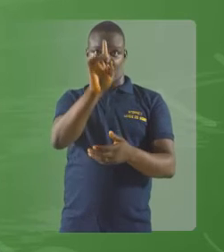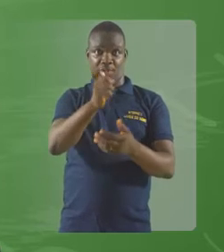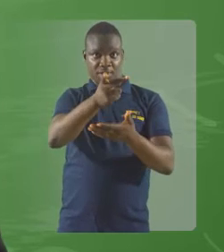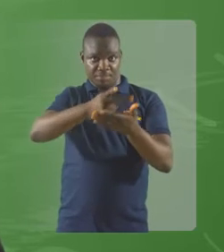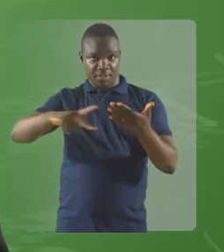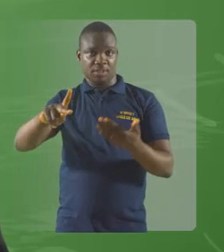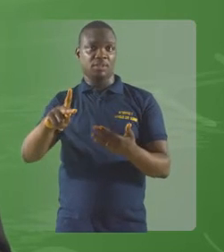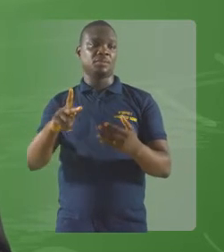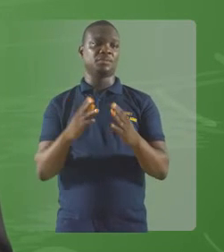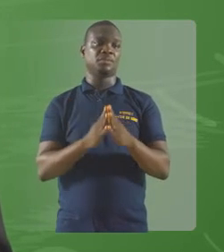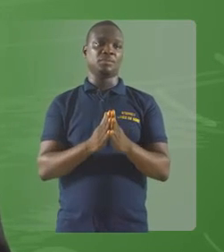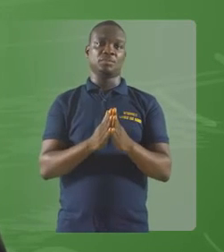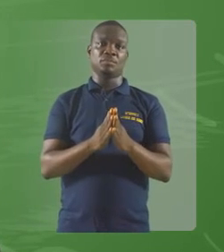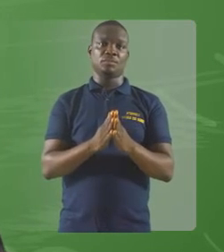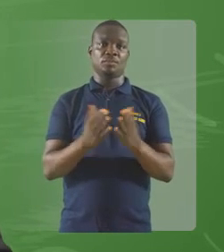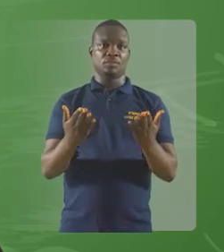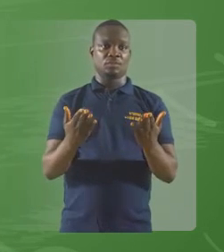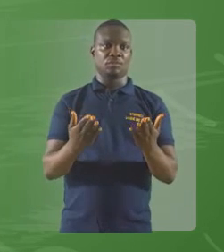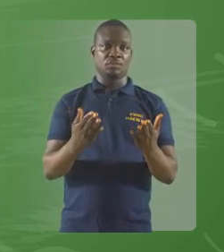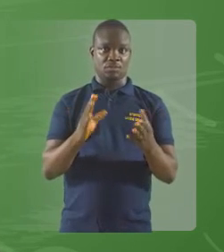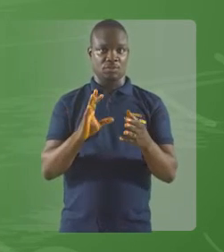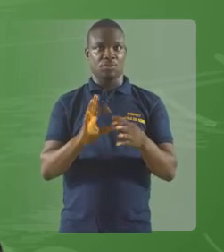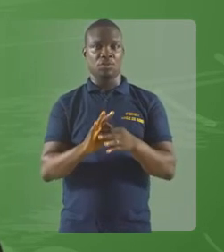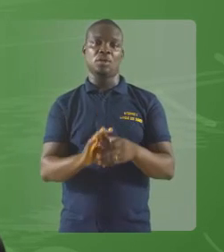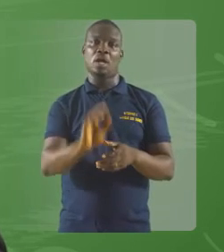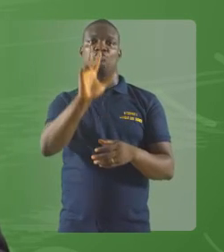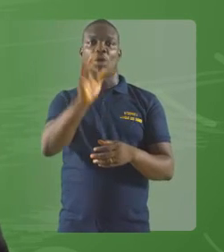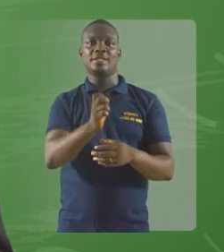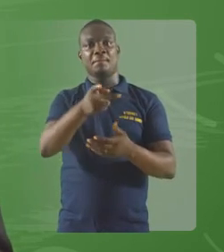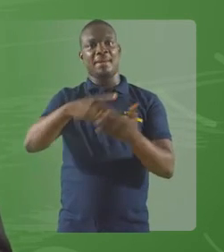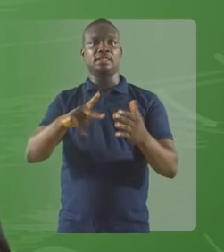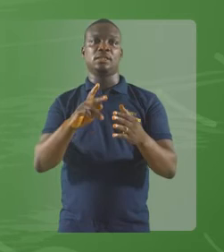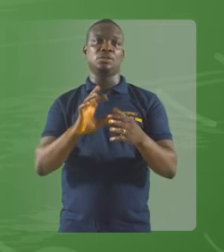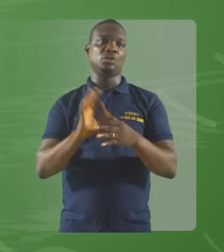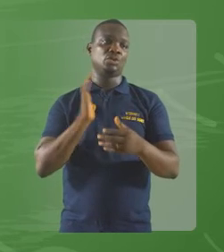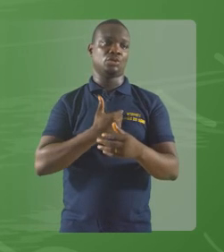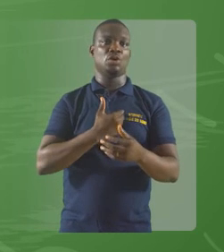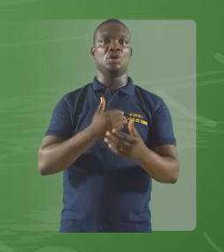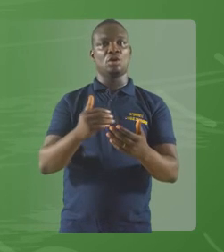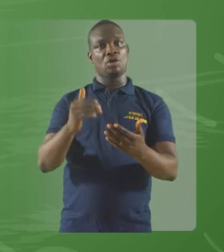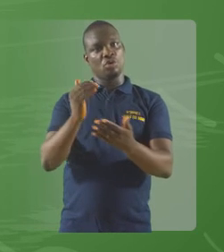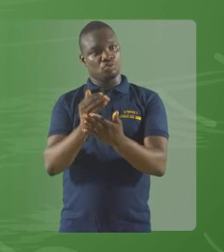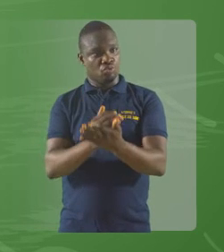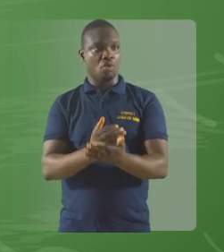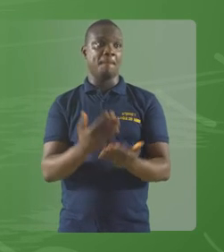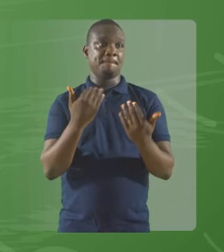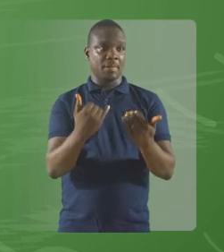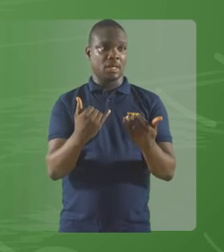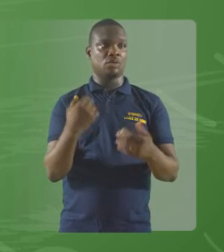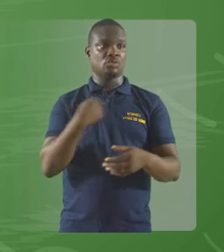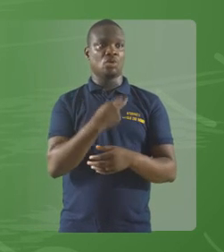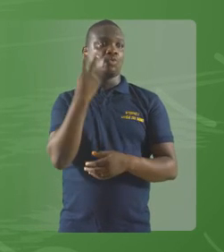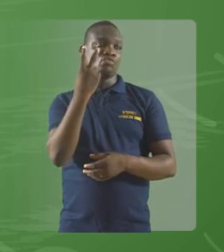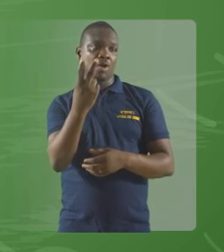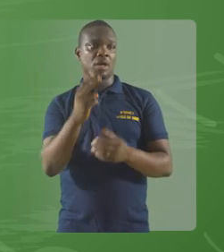partie de la troisième partie de notre leçon. Dans cette partie,